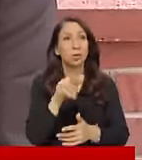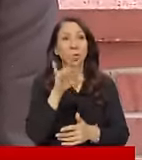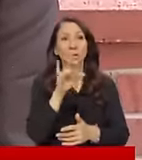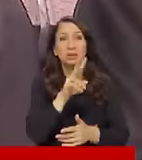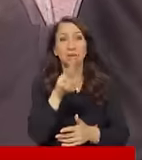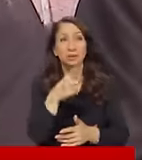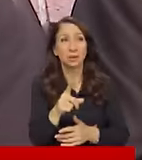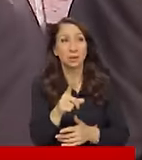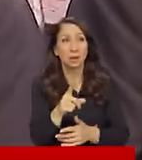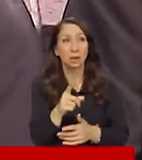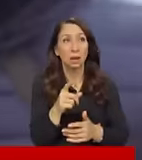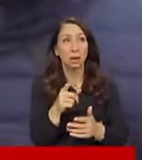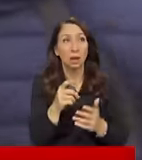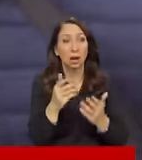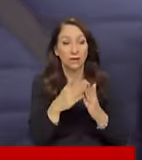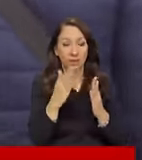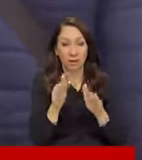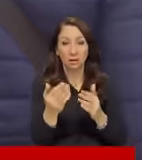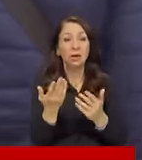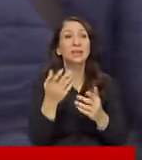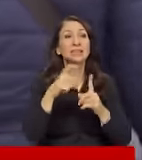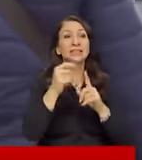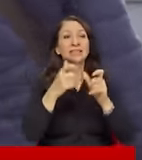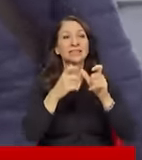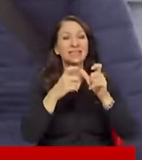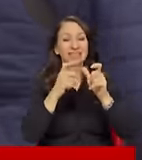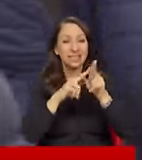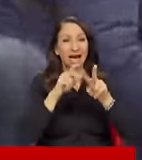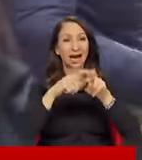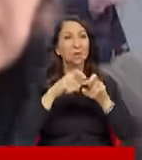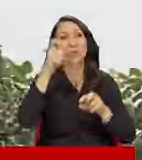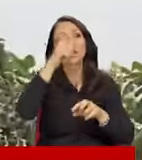15 bin, 20 bin. Nerede işte? Diskar verilerine göre Türkiye'de